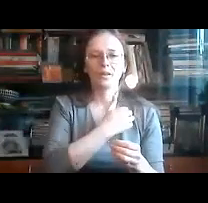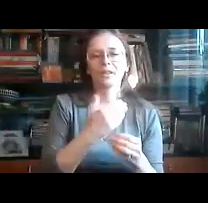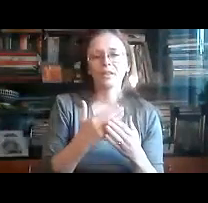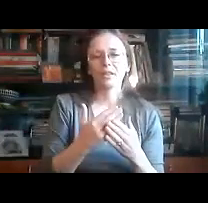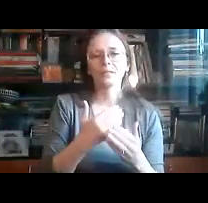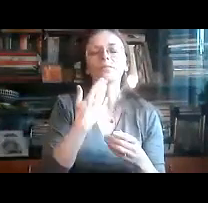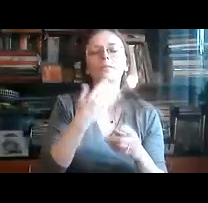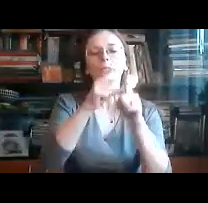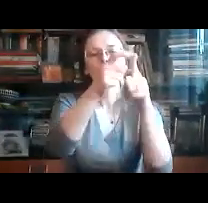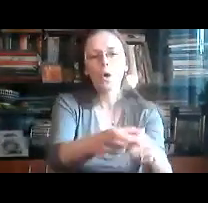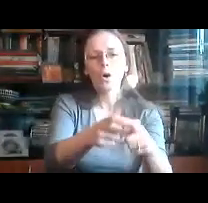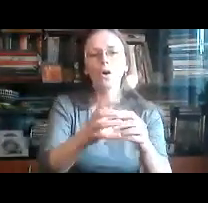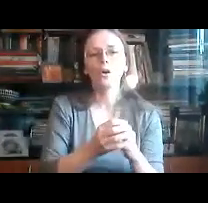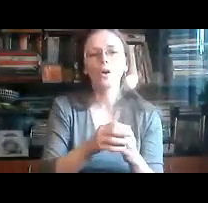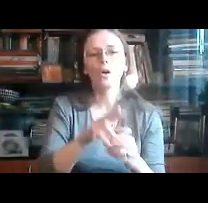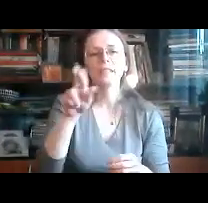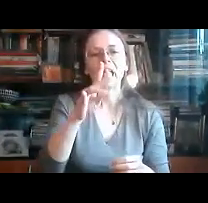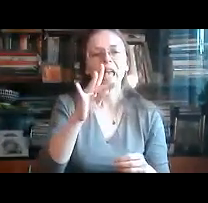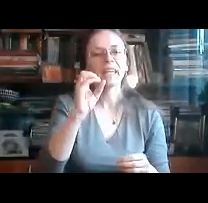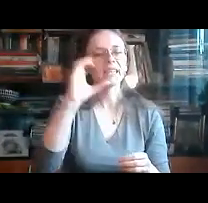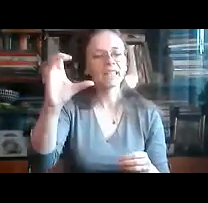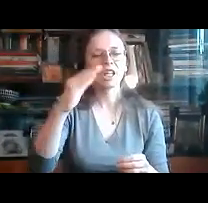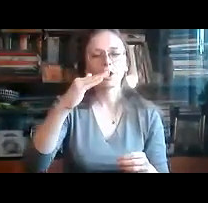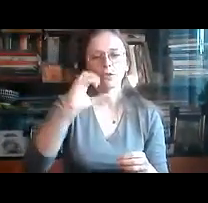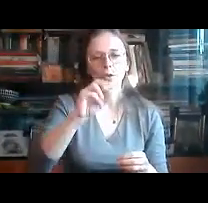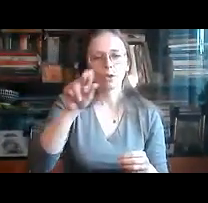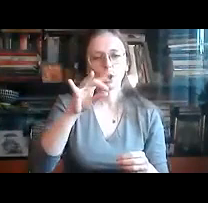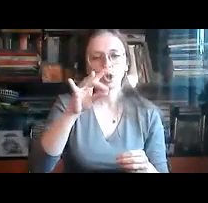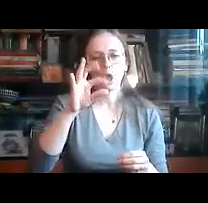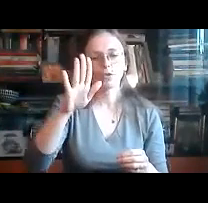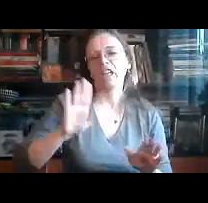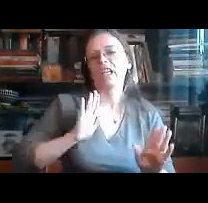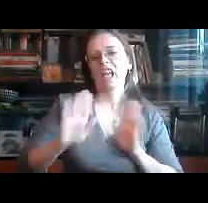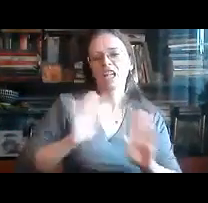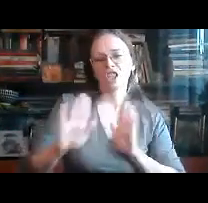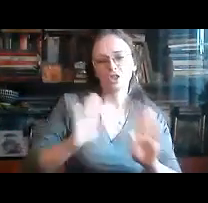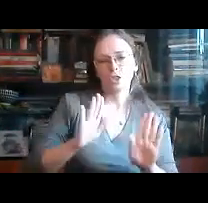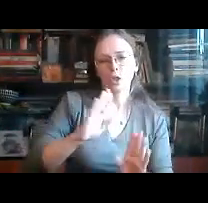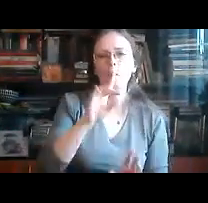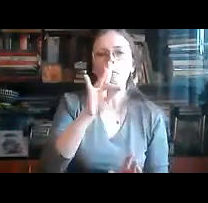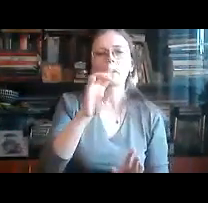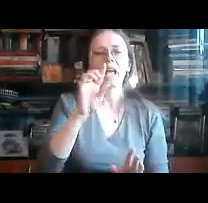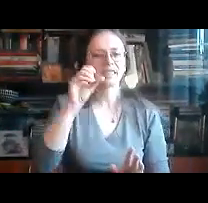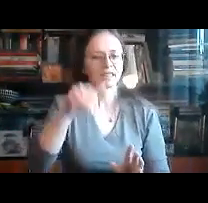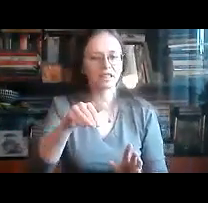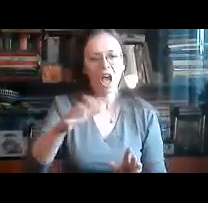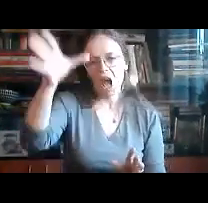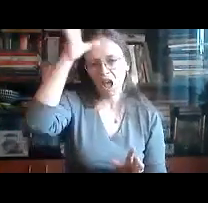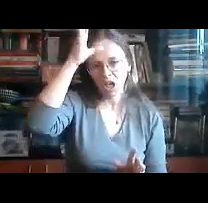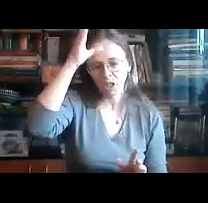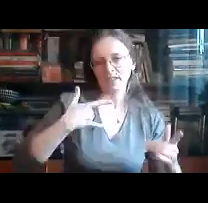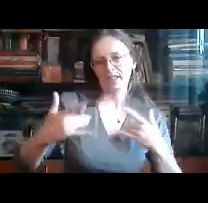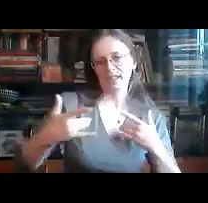Федорову, режиссеру Брестского государственного академического театра драмы, а также руководителю интенсив-курса